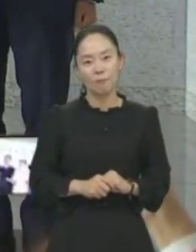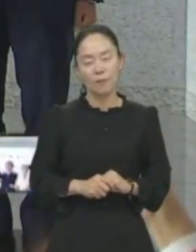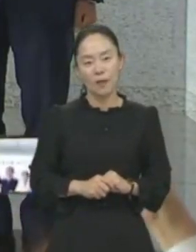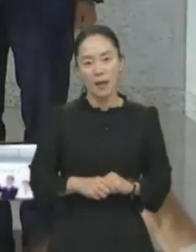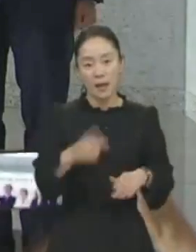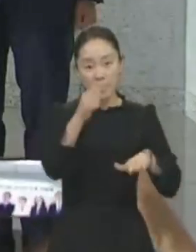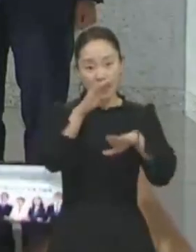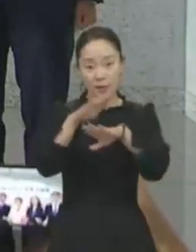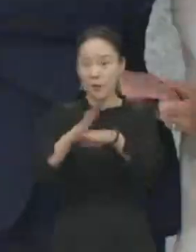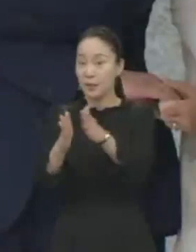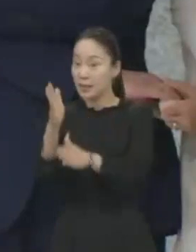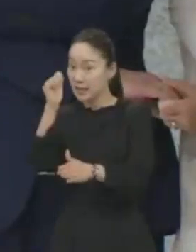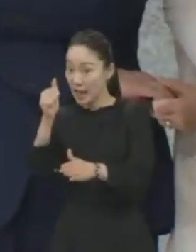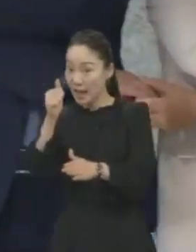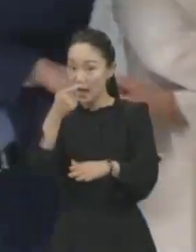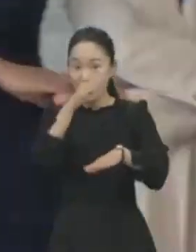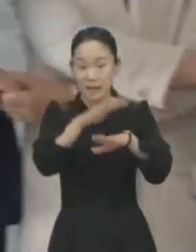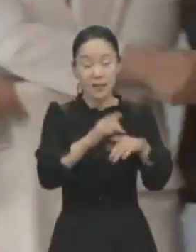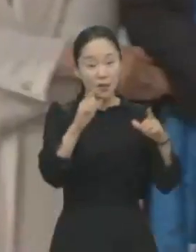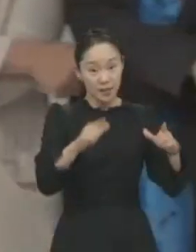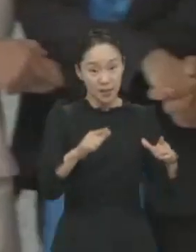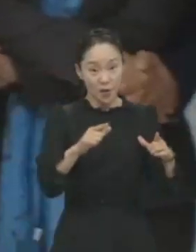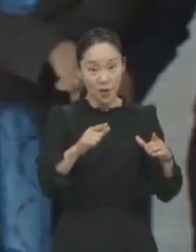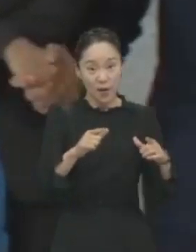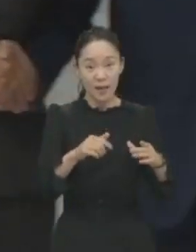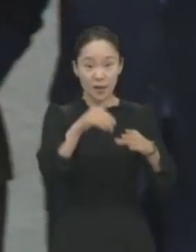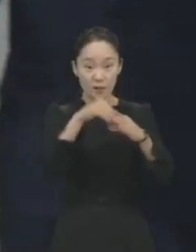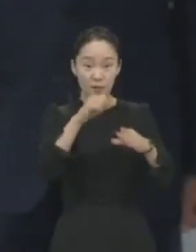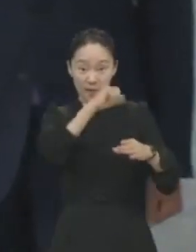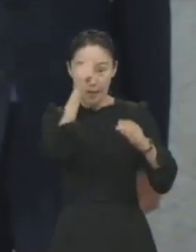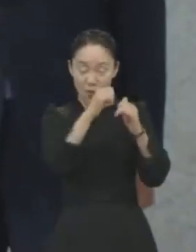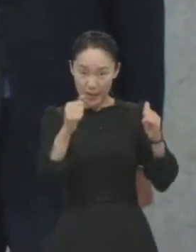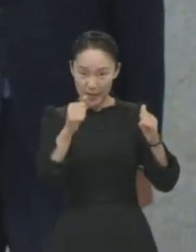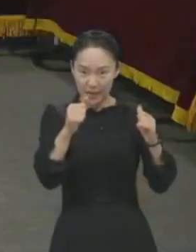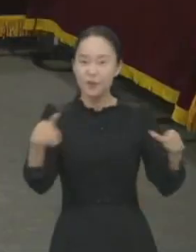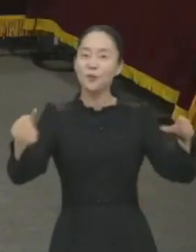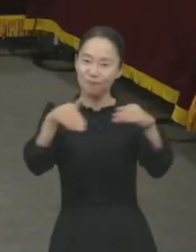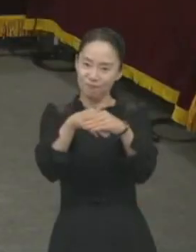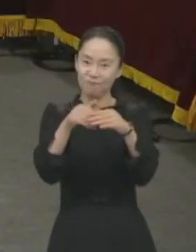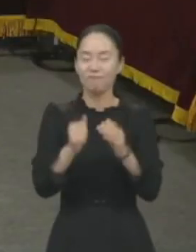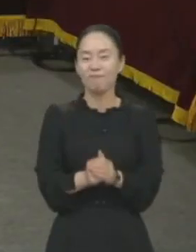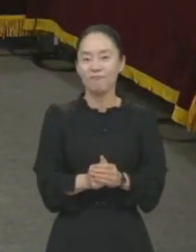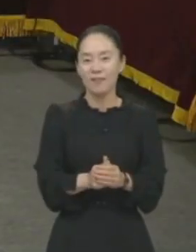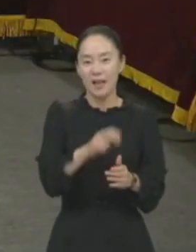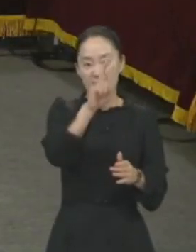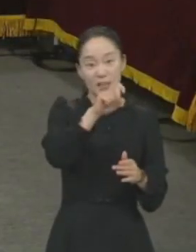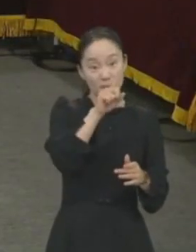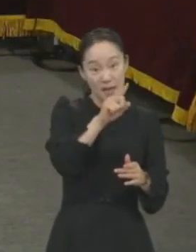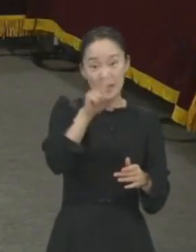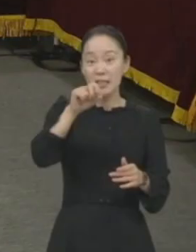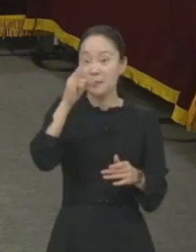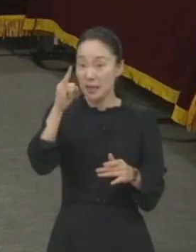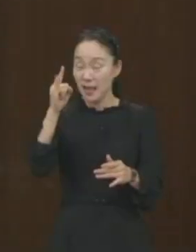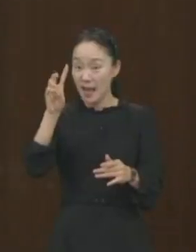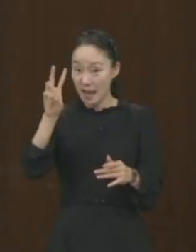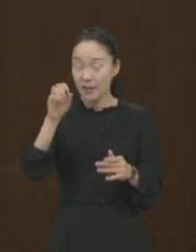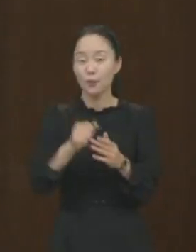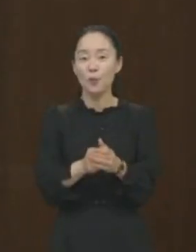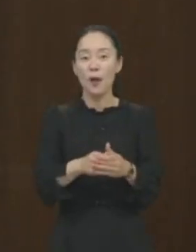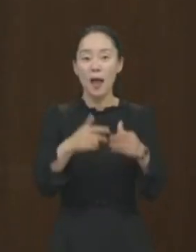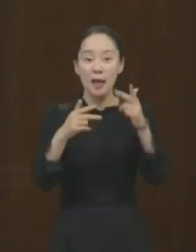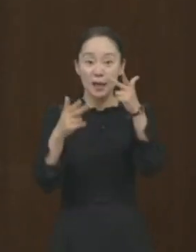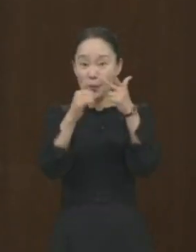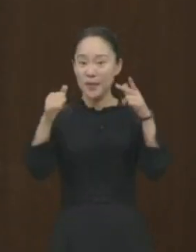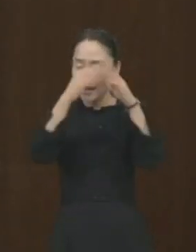이장우 대전시장과 대전 지역 국회의원 당선인 7명이 손을 맞잡았습니다. 21대에 이어 22대에서도 7명